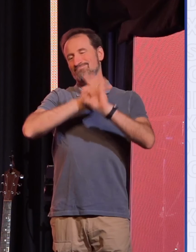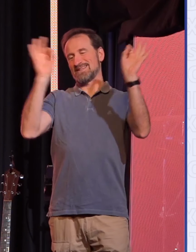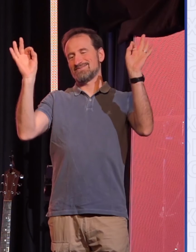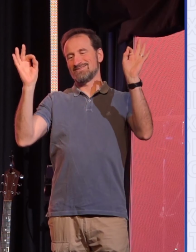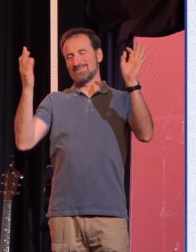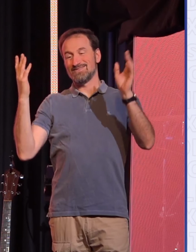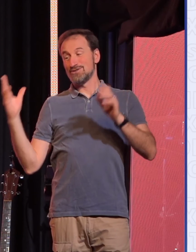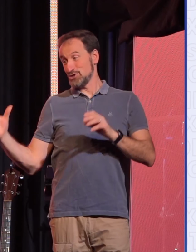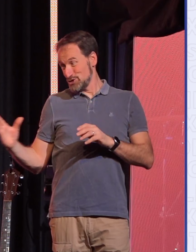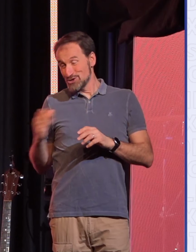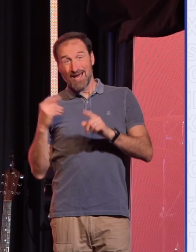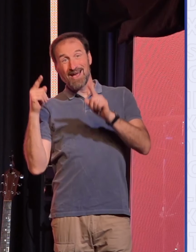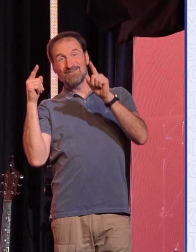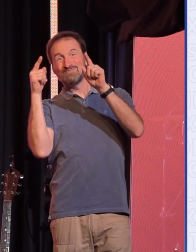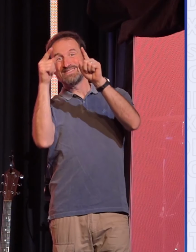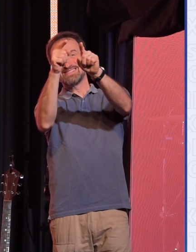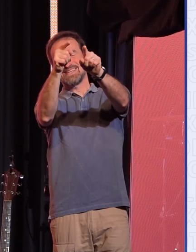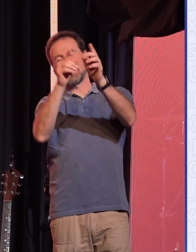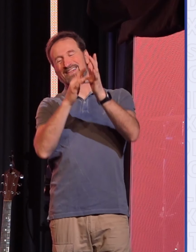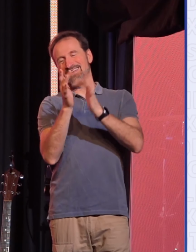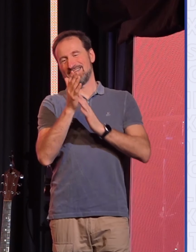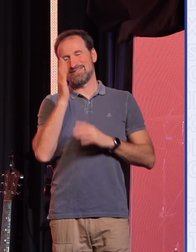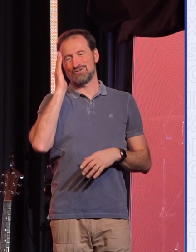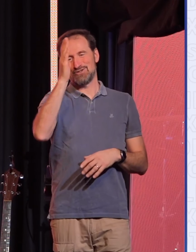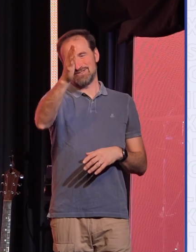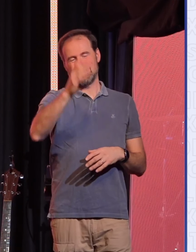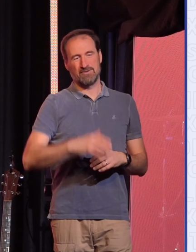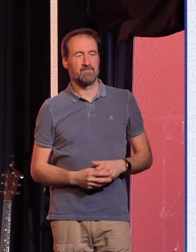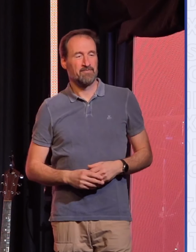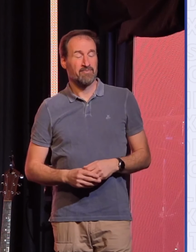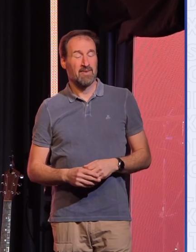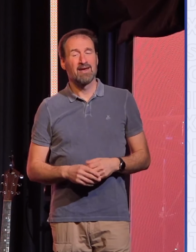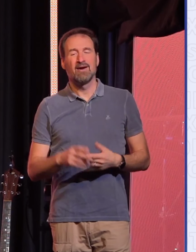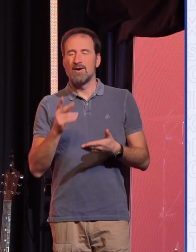Paulus spricht es im 1. Korinther.